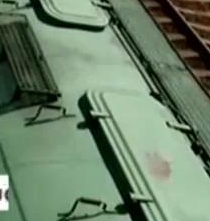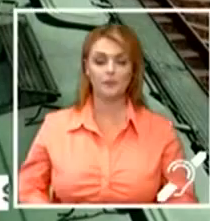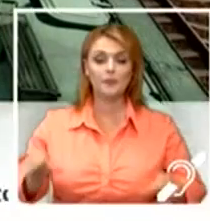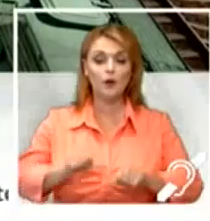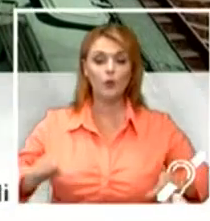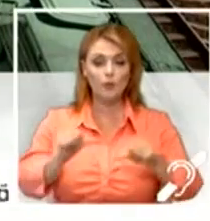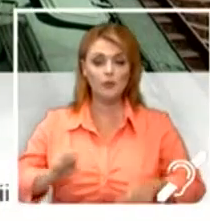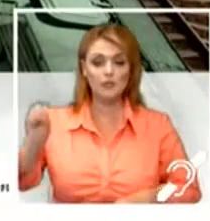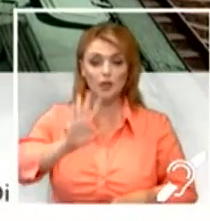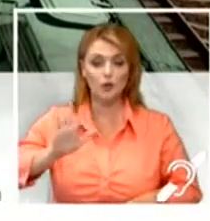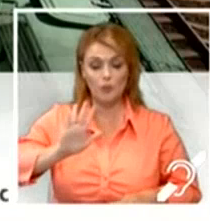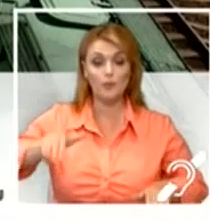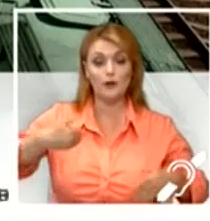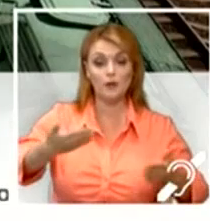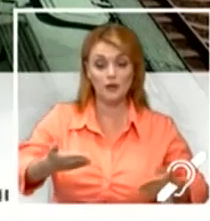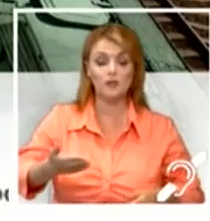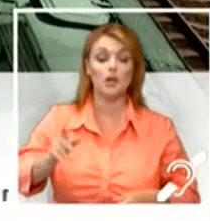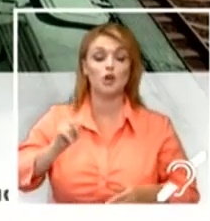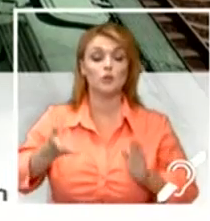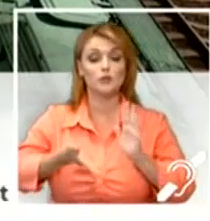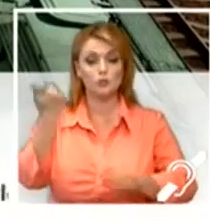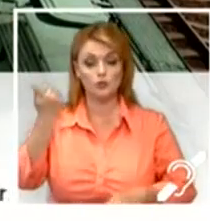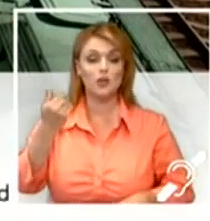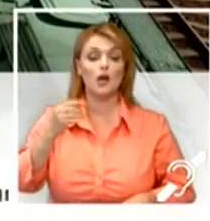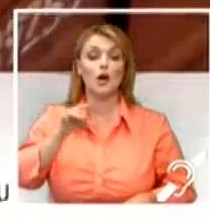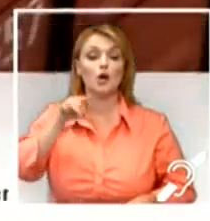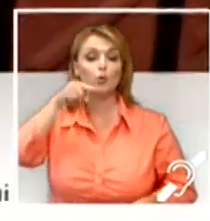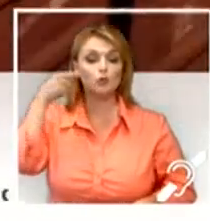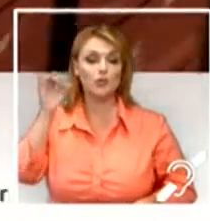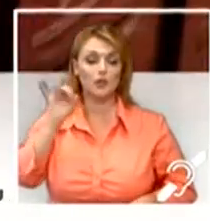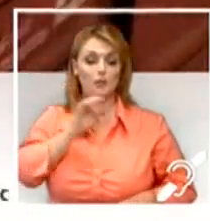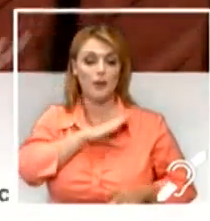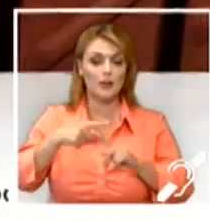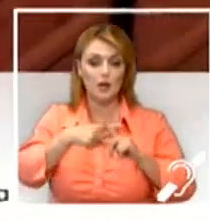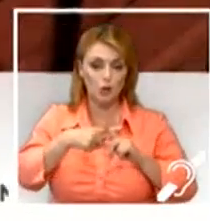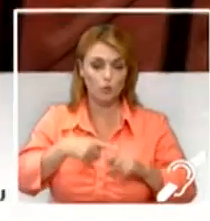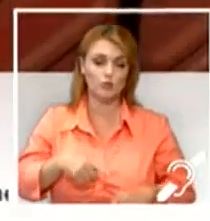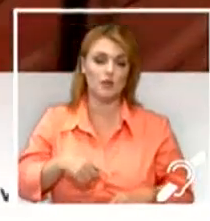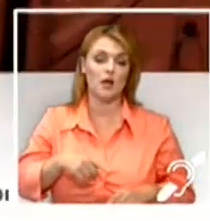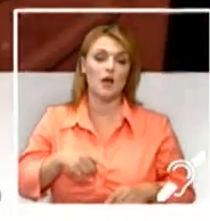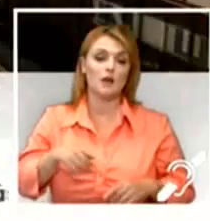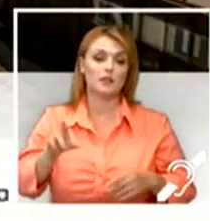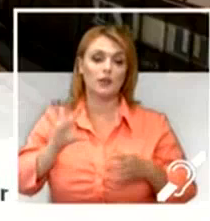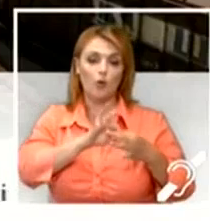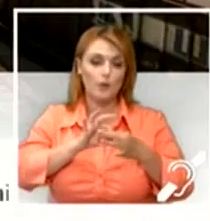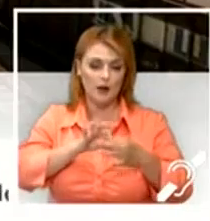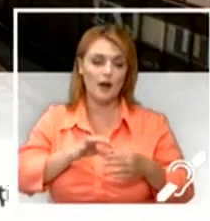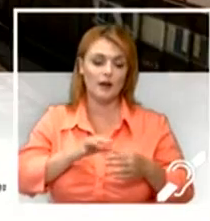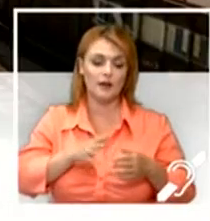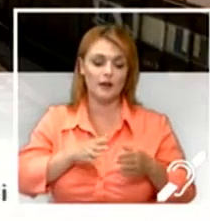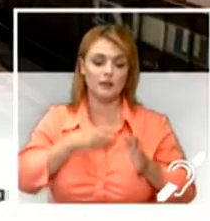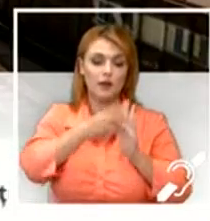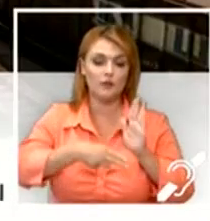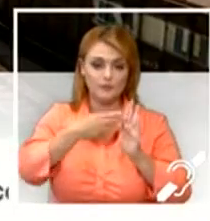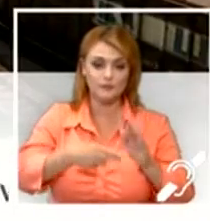Comisia Europeană a propus excluderea Rusiei și Belarusului din rețeaua transeuropeană de transport și extinderea a 4 coridoare rutiere pe teritoriul Ucrainei